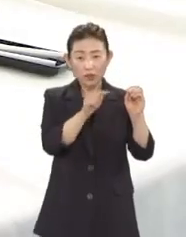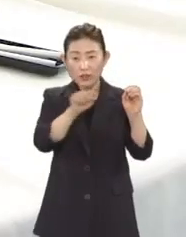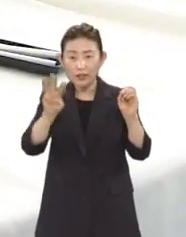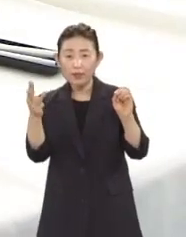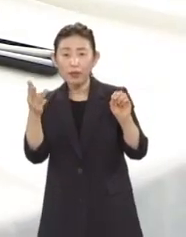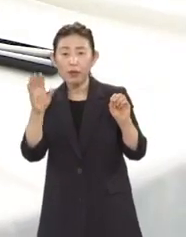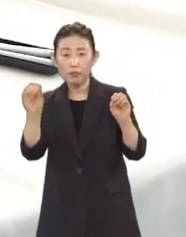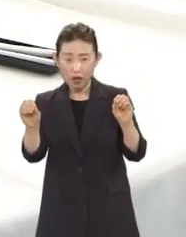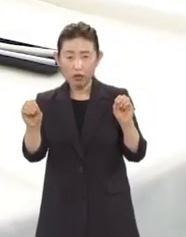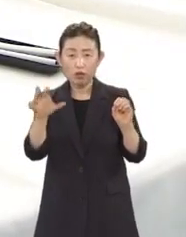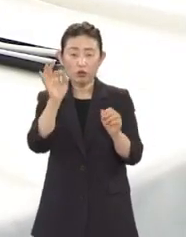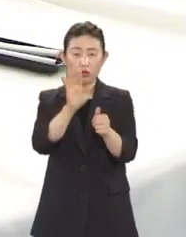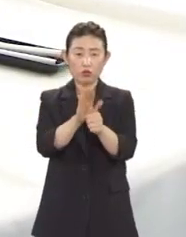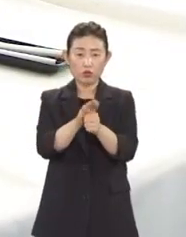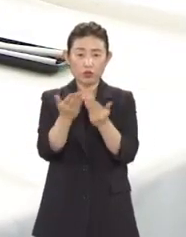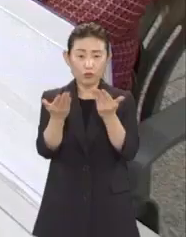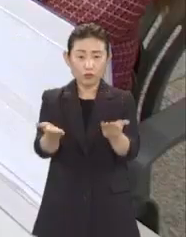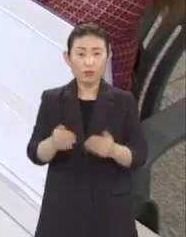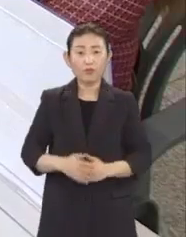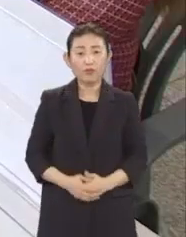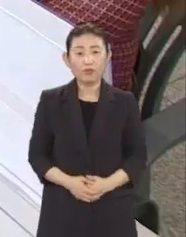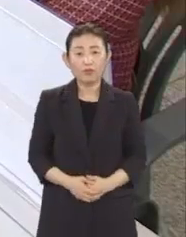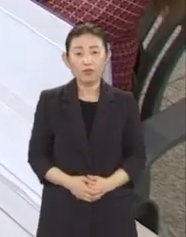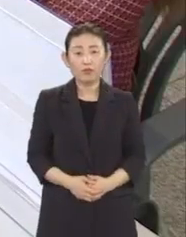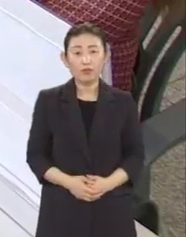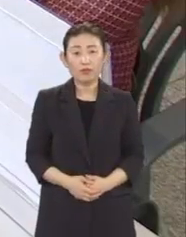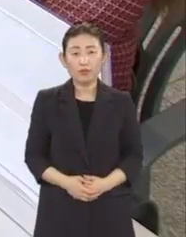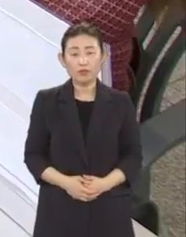50만원에서 300만원의 인센티브를 지급합니다